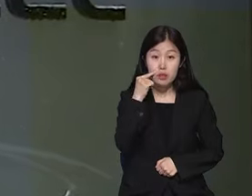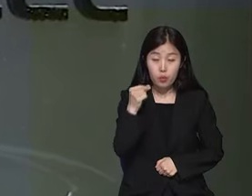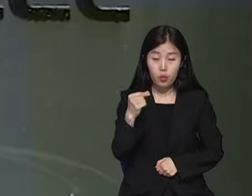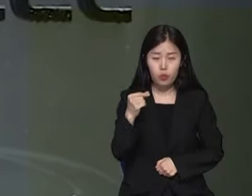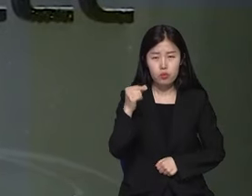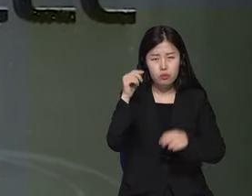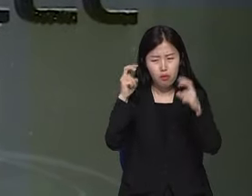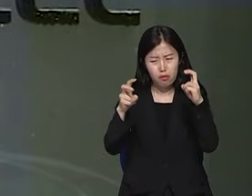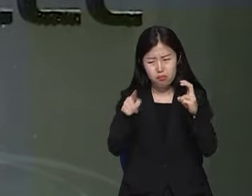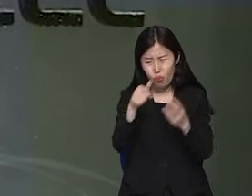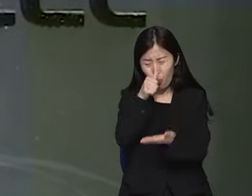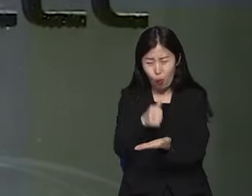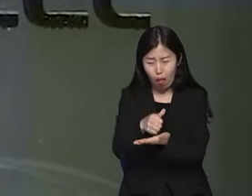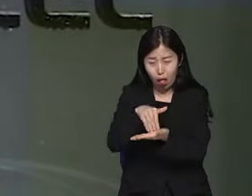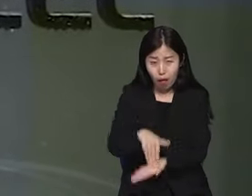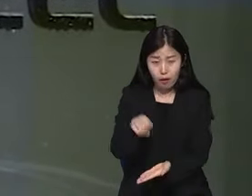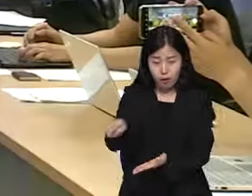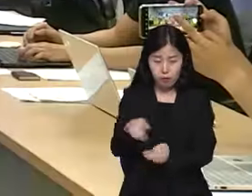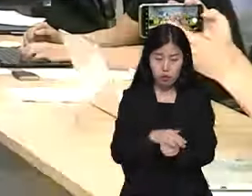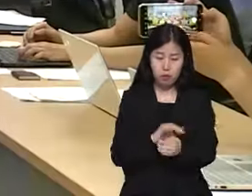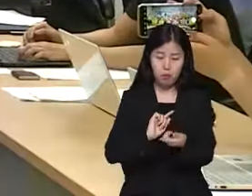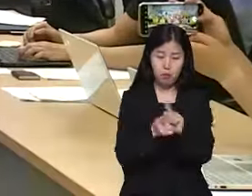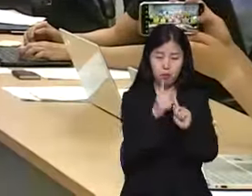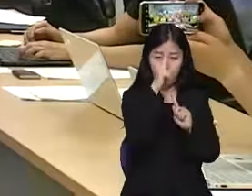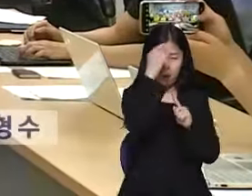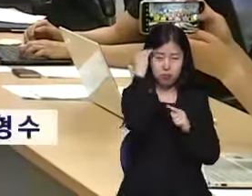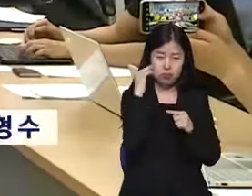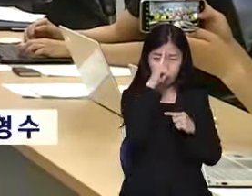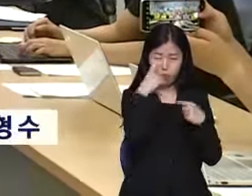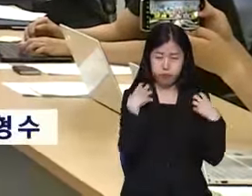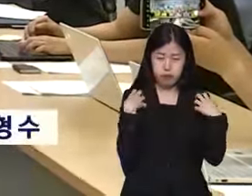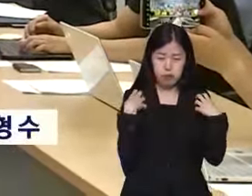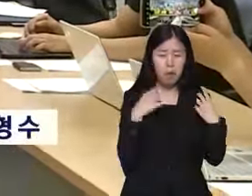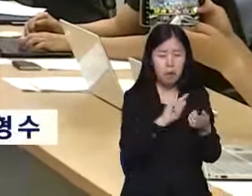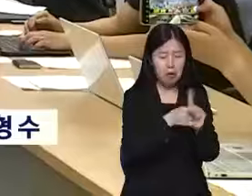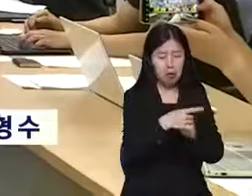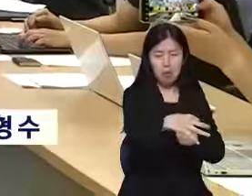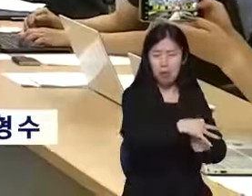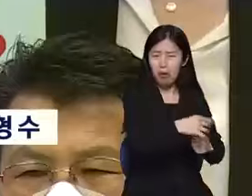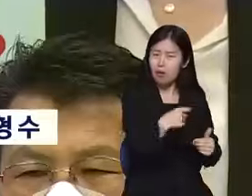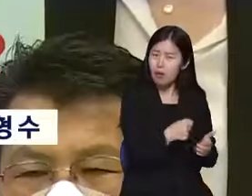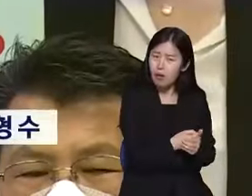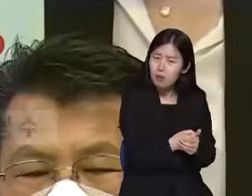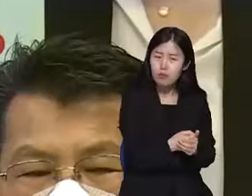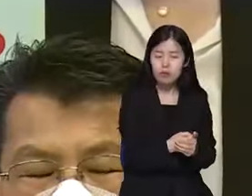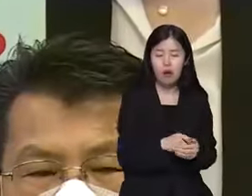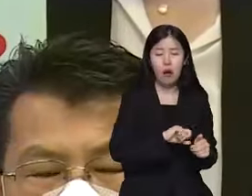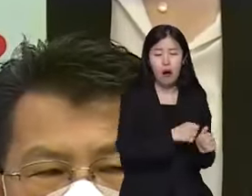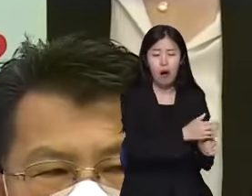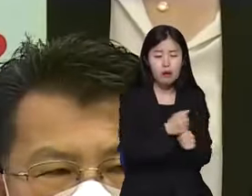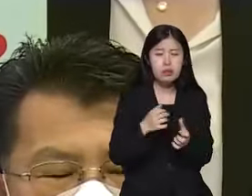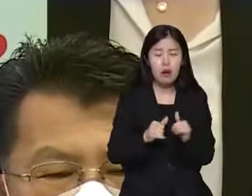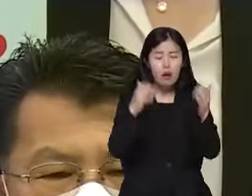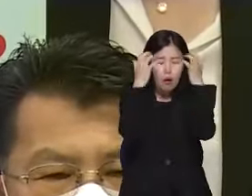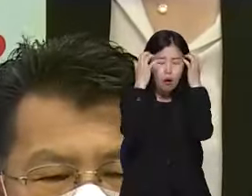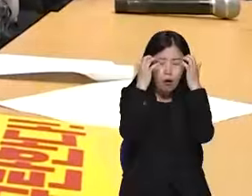전범기업의 책임 회피와 우리 정부의 3자 변제 방침으로 징용 피해자들의 고통만 커지고 있습니다.